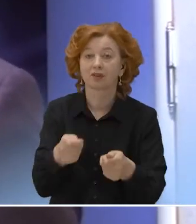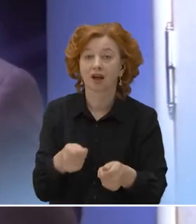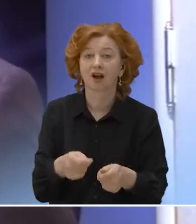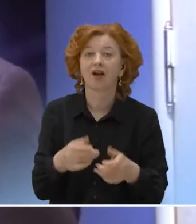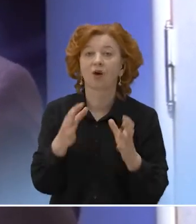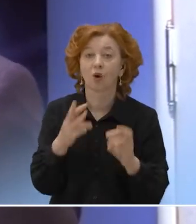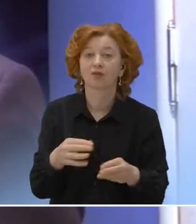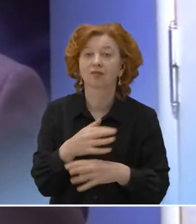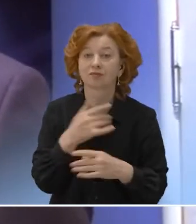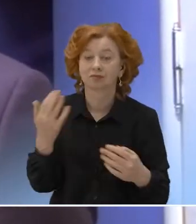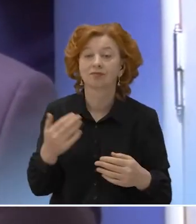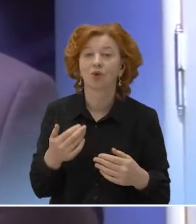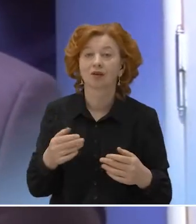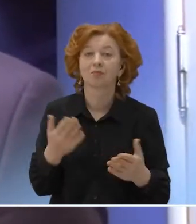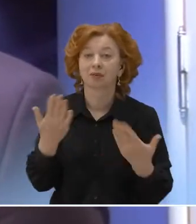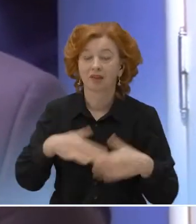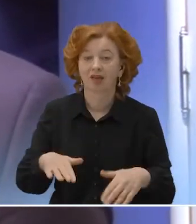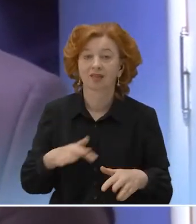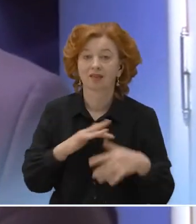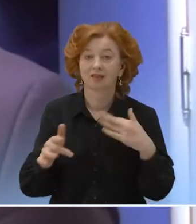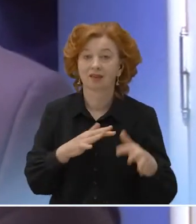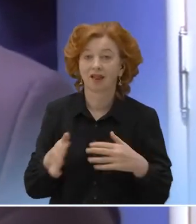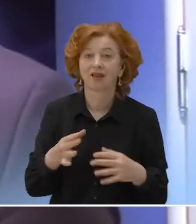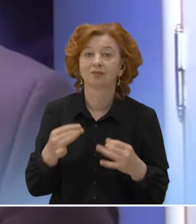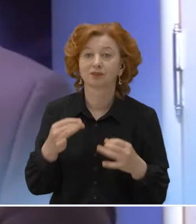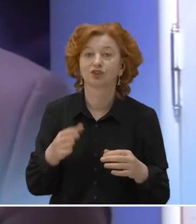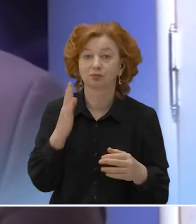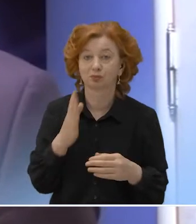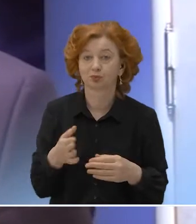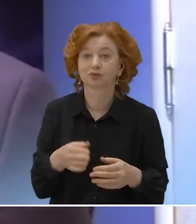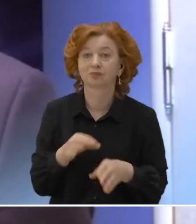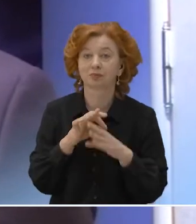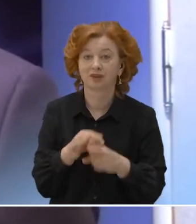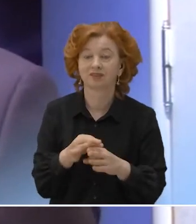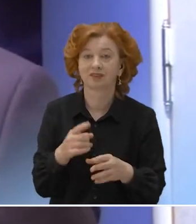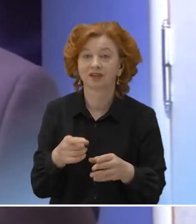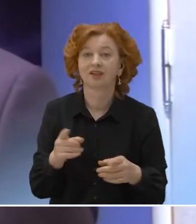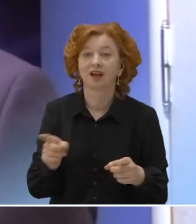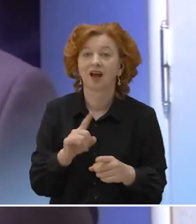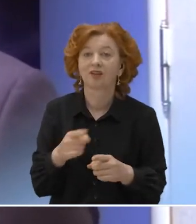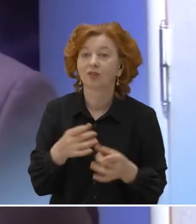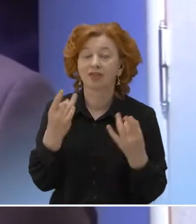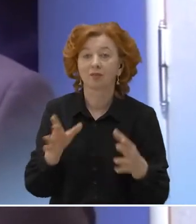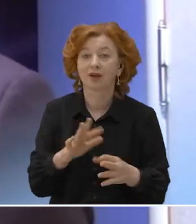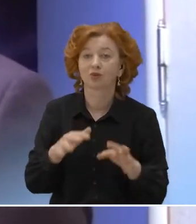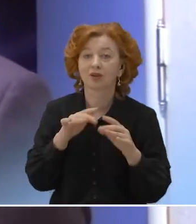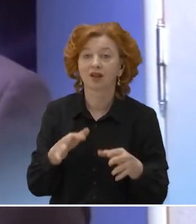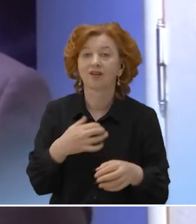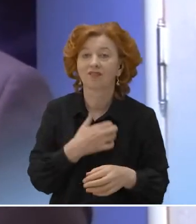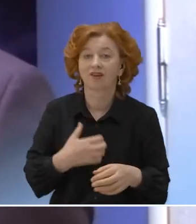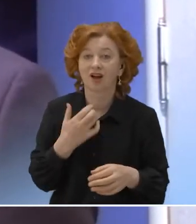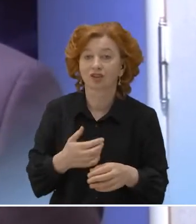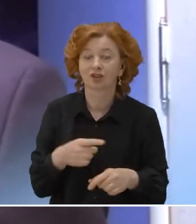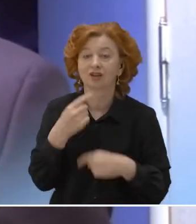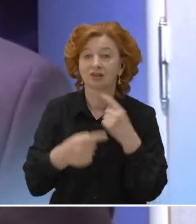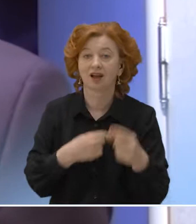который мне очень приятно делать, тем более, учитывая, что прошлый год был пропущен, и он был такой достаточно непростой, фестиваль